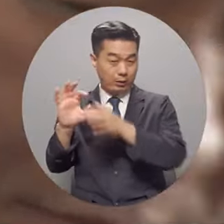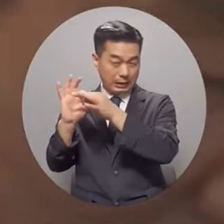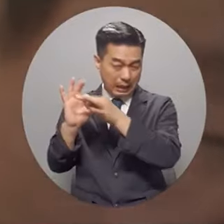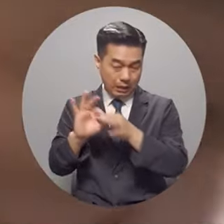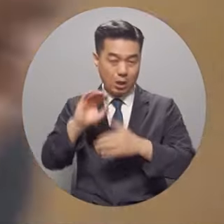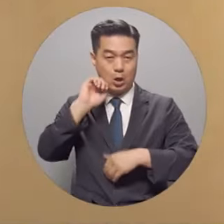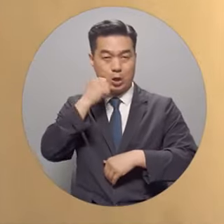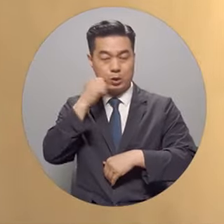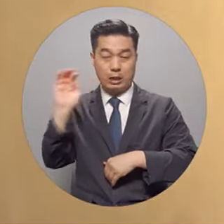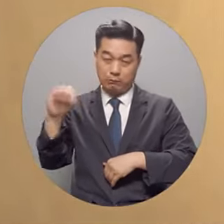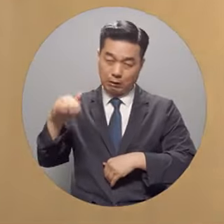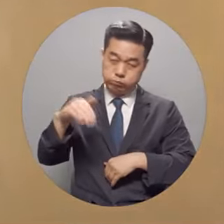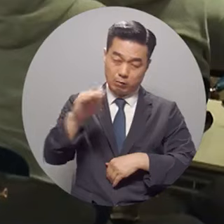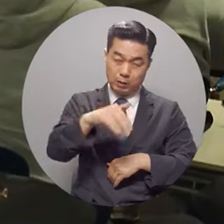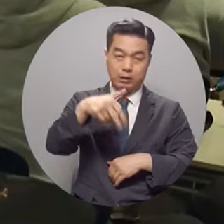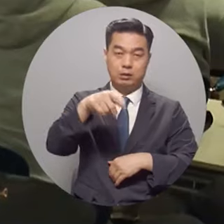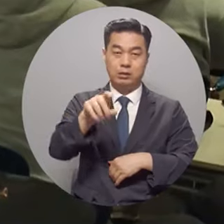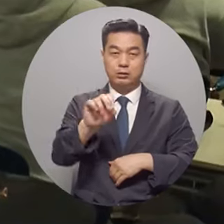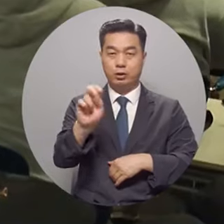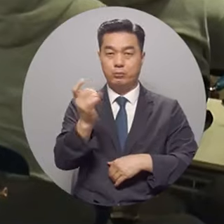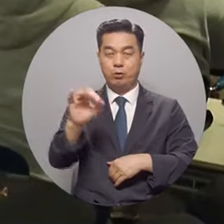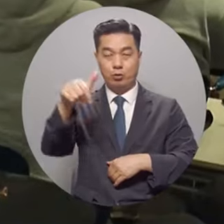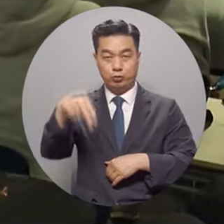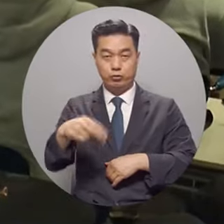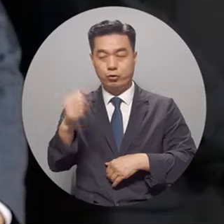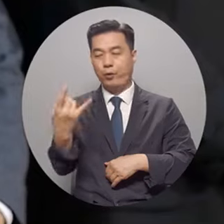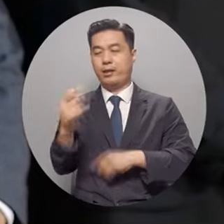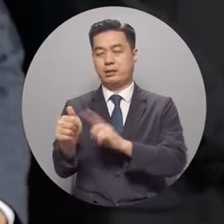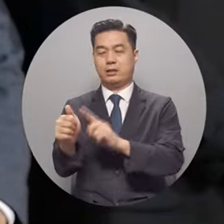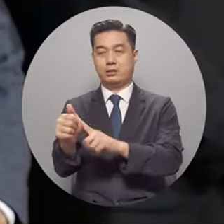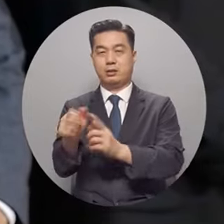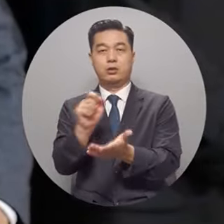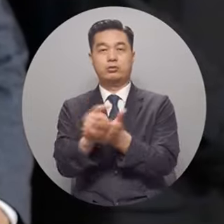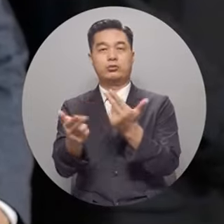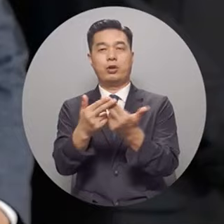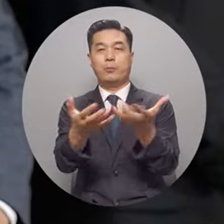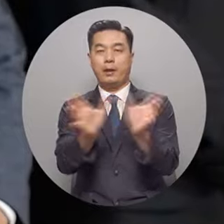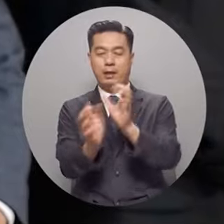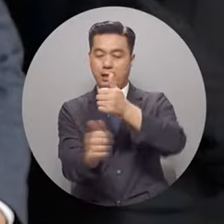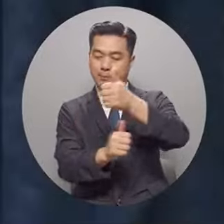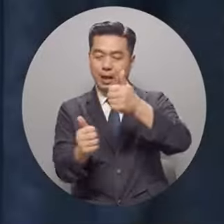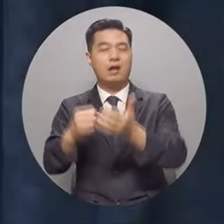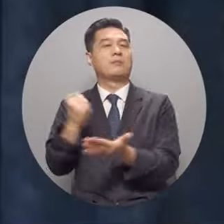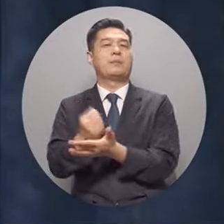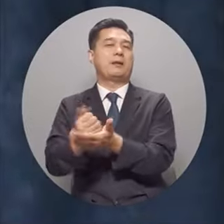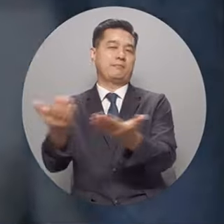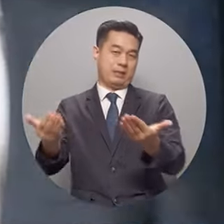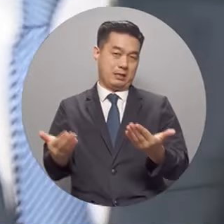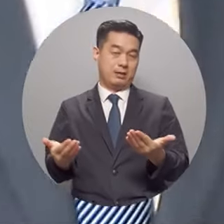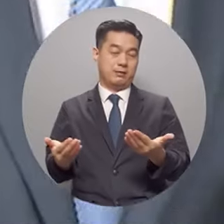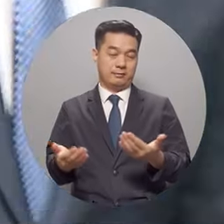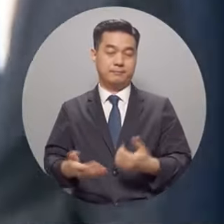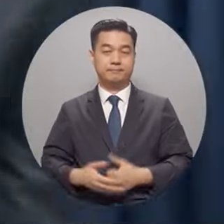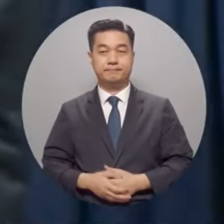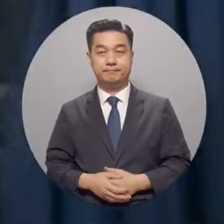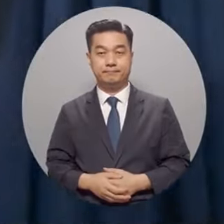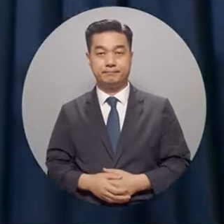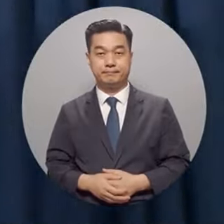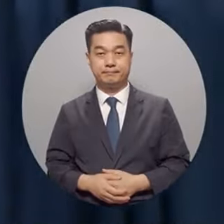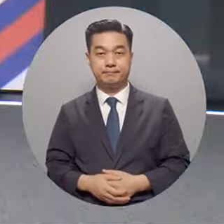난맥상으로 정몽규 회장 등 축구협회 지도부 역시 비판을 피해가긴 어려워 보입니다. MBC 뉴스 박주린입니다.